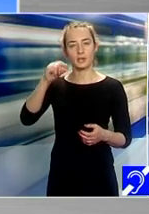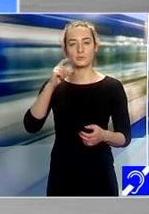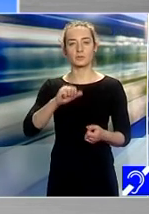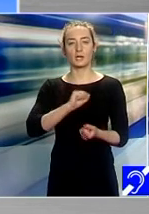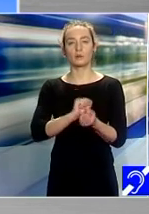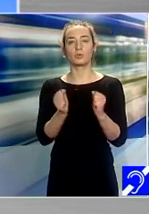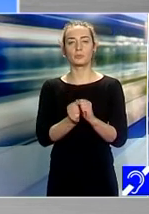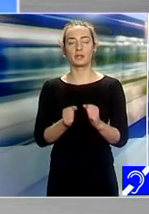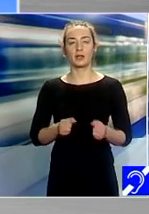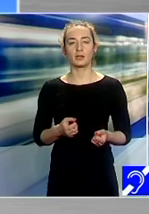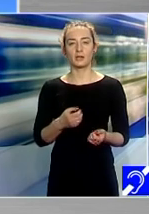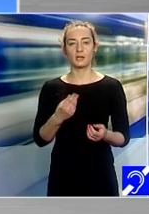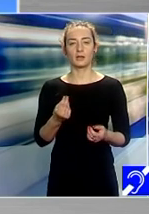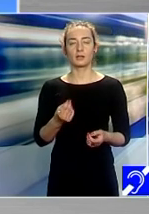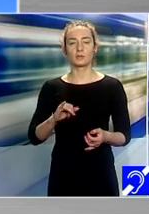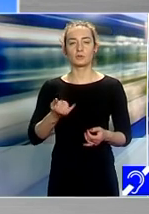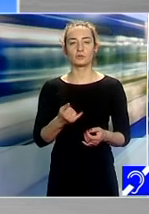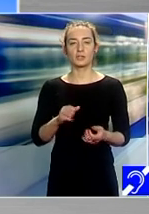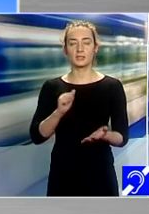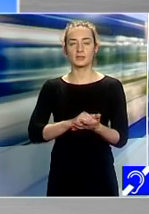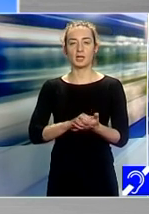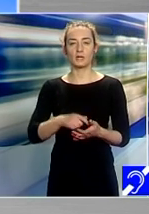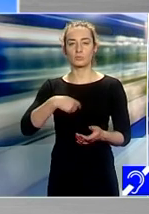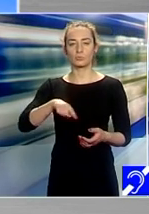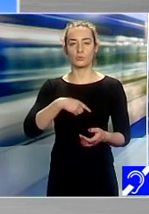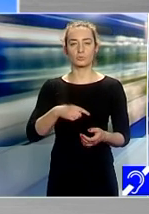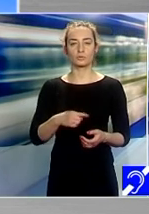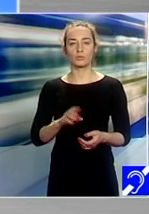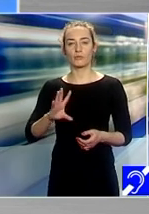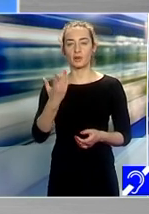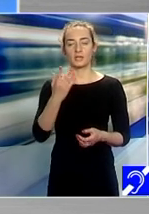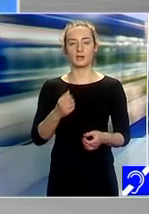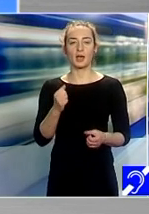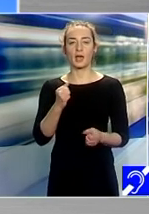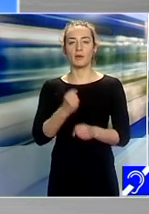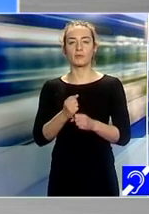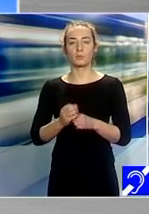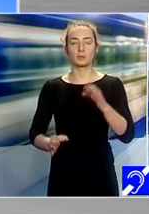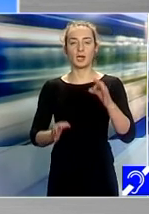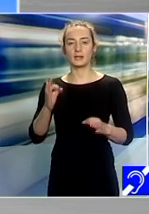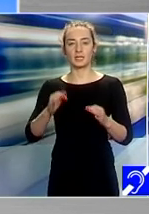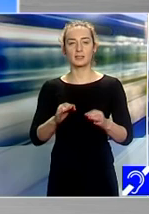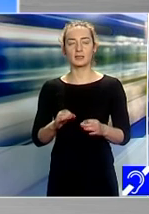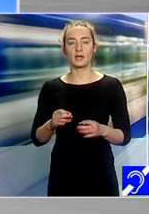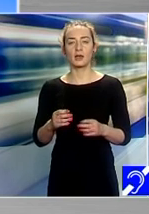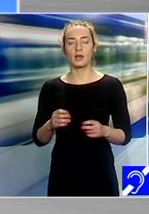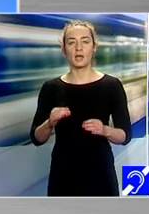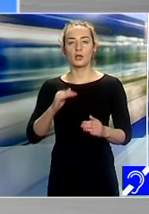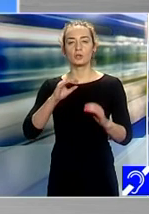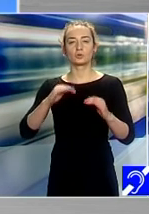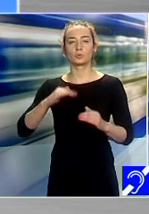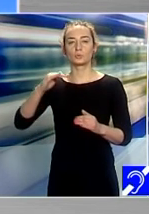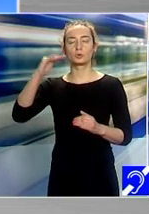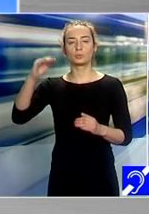luptei anticorupție. Prin urmare, și ziarul nostru a făcut o analiză activității structurii de la Cluj a Departamentului